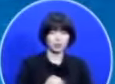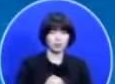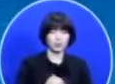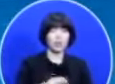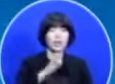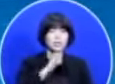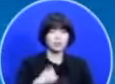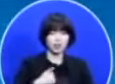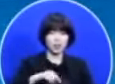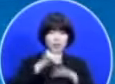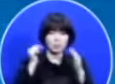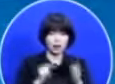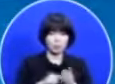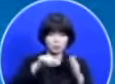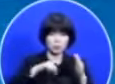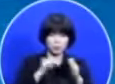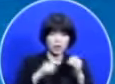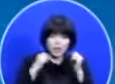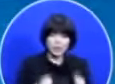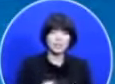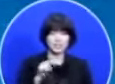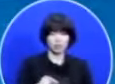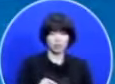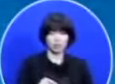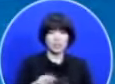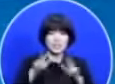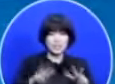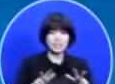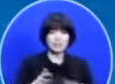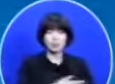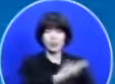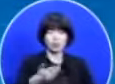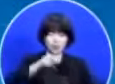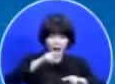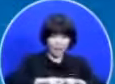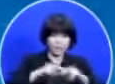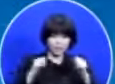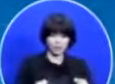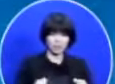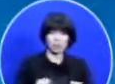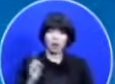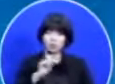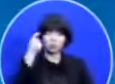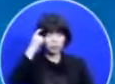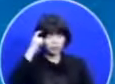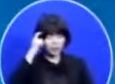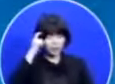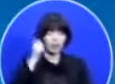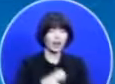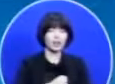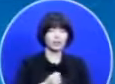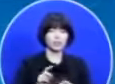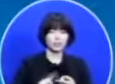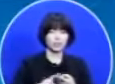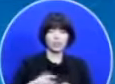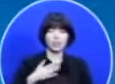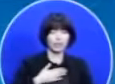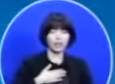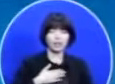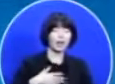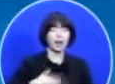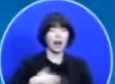정말 내 마음속에 계시다는 것은 지금 여러분이 이렇게 앉아 있지만 무슨 생각을 하시는지 저는 알 수가 없습니다